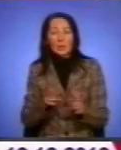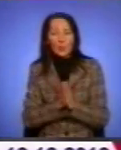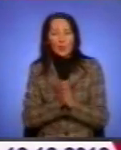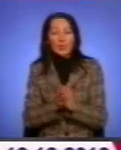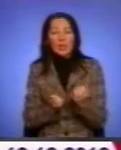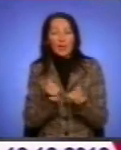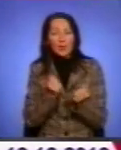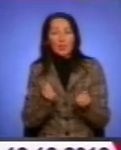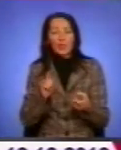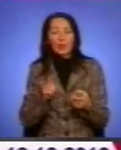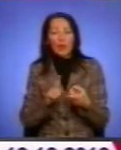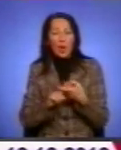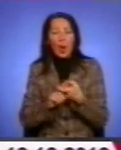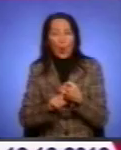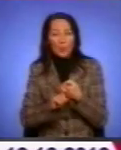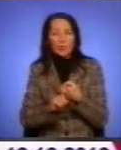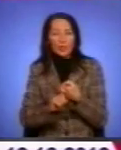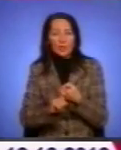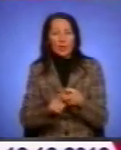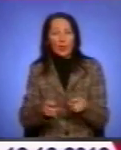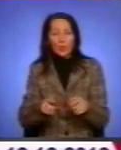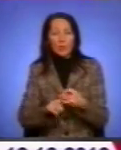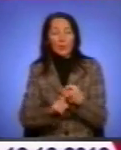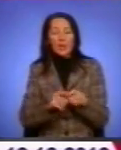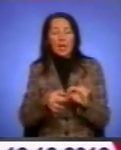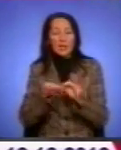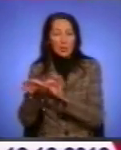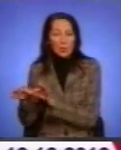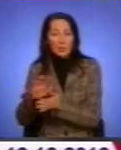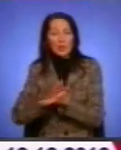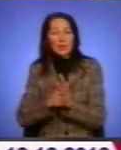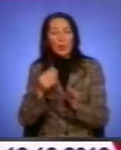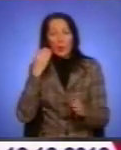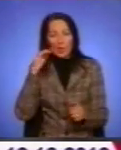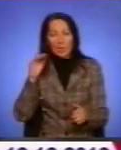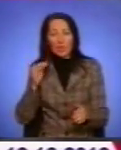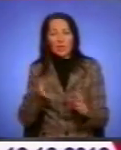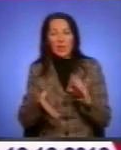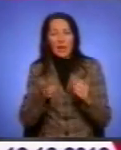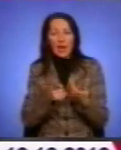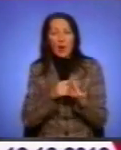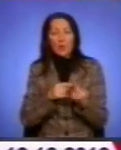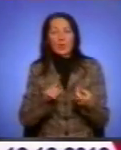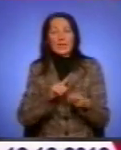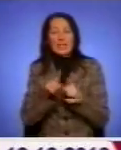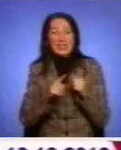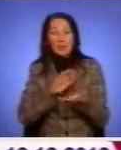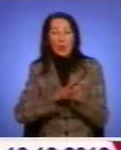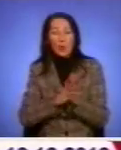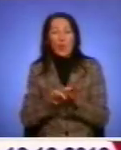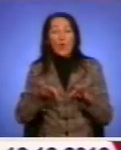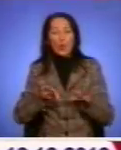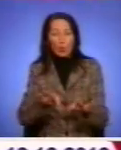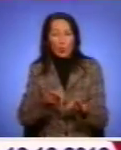відповідно ситуація покращилася тільки за рахунок навіть зміни фактично умов пересування даних автомобілів.